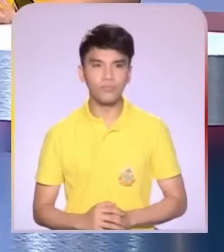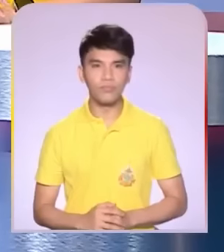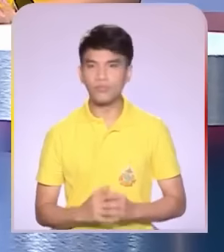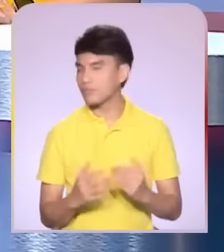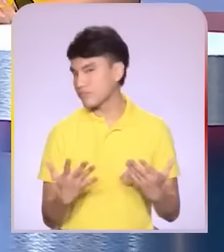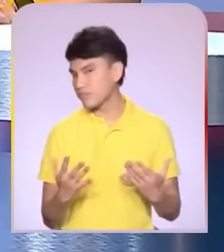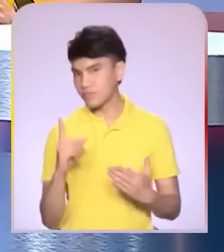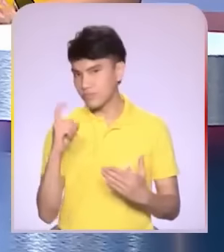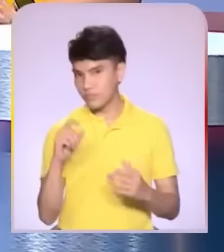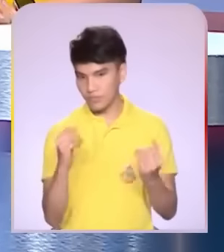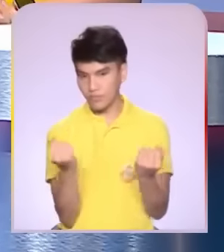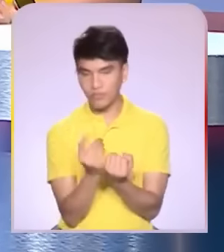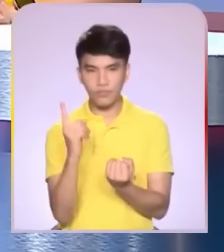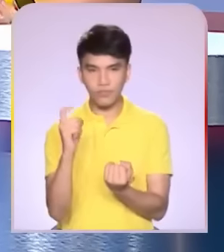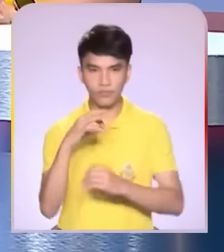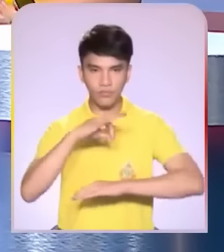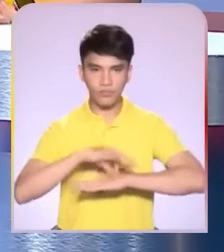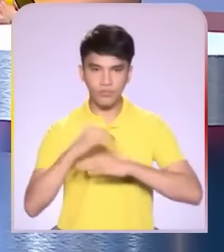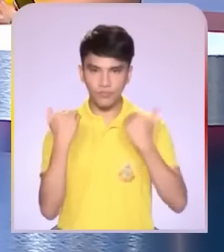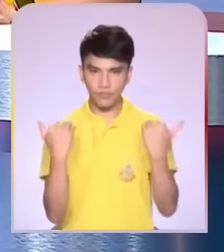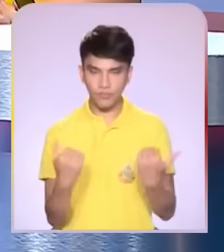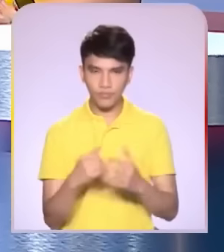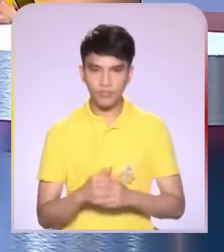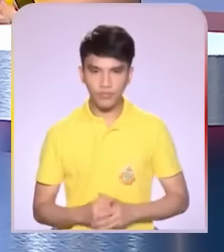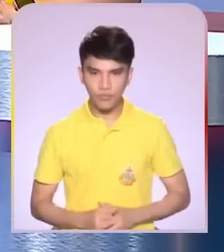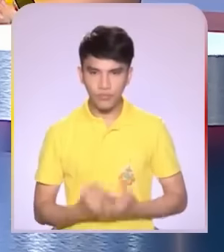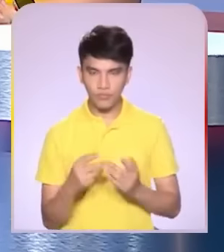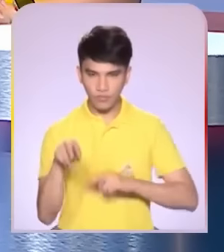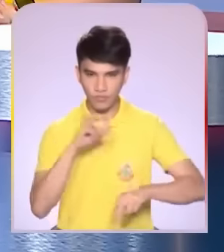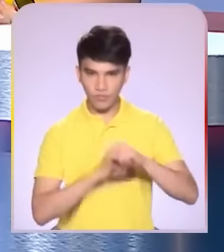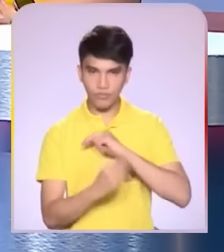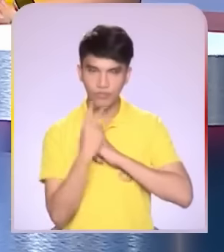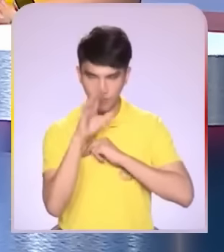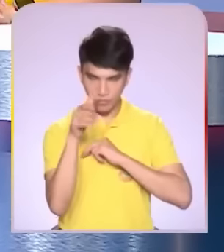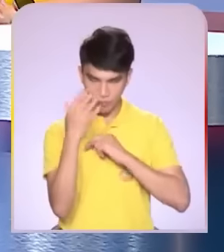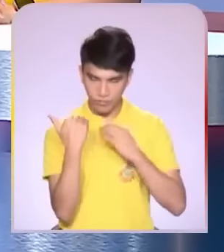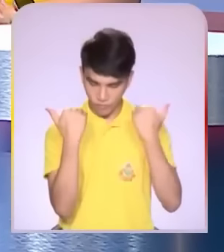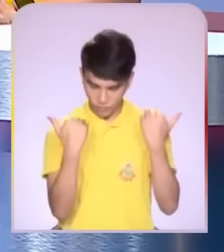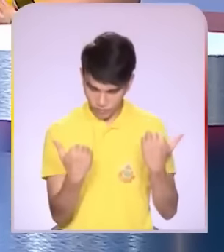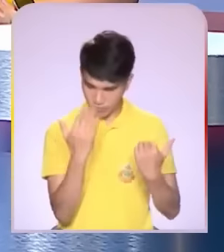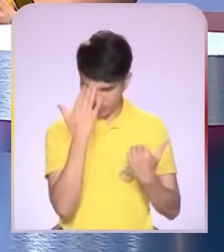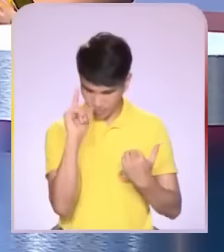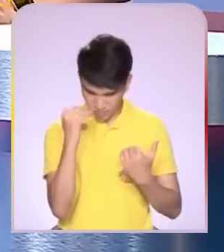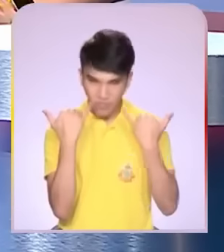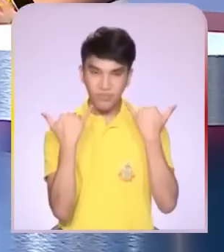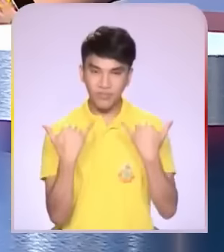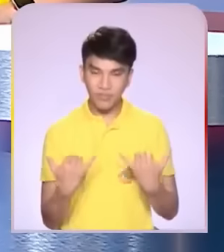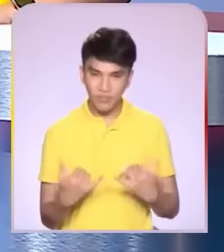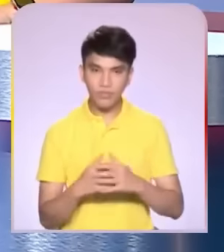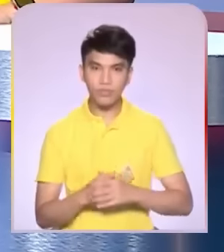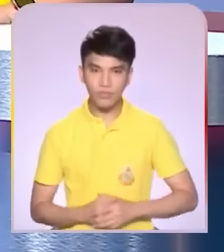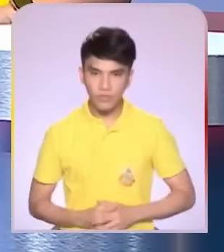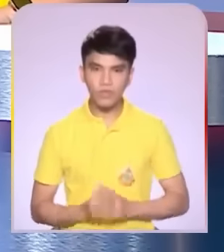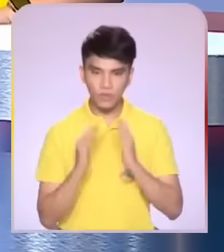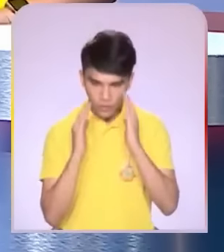แล้วยังไงล่ะเสียหายไหมอ่ะครับ ตำแหน่งท่านอะไรพี่ดิน เนี่ยกำลังรอตรวจสอบล่าสุดอยู่นะครับเพราะว่าล่าที่เขาพูดถึงเนี่ย